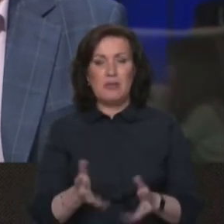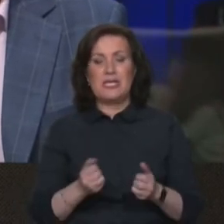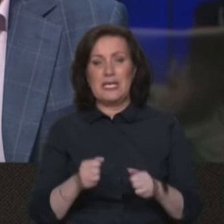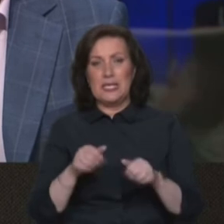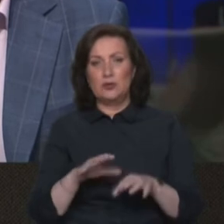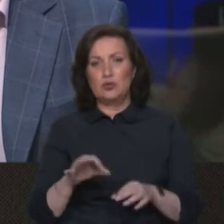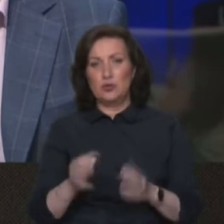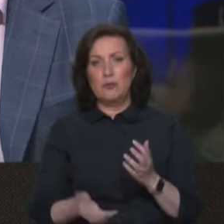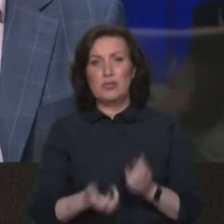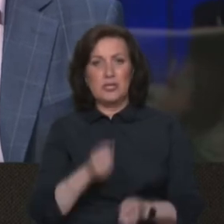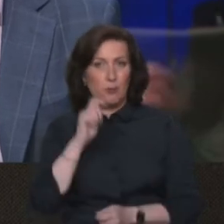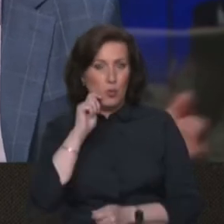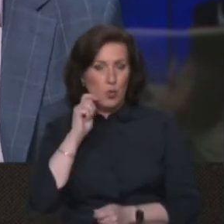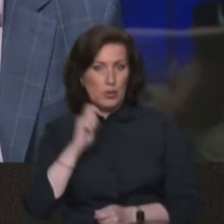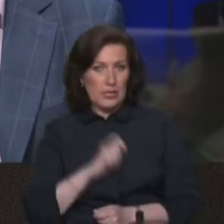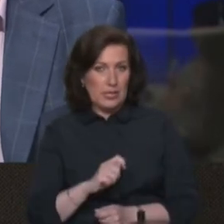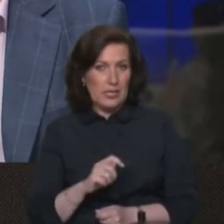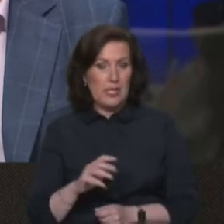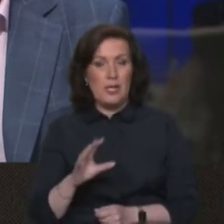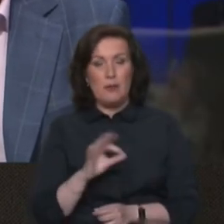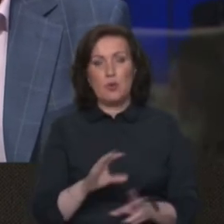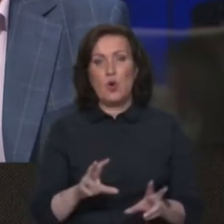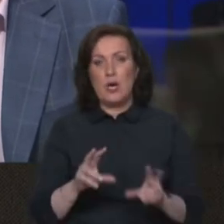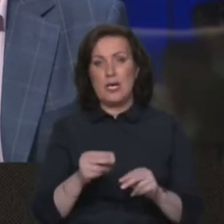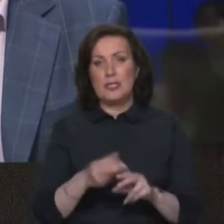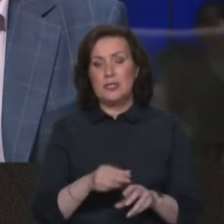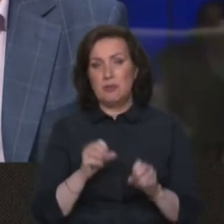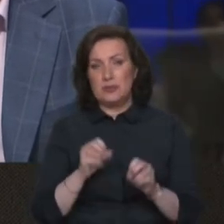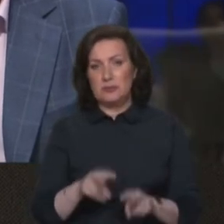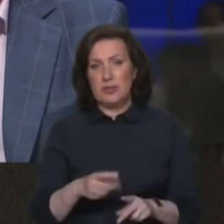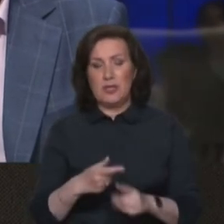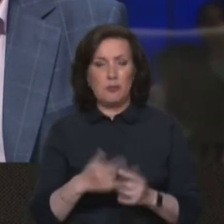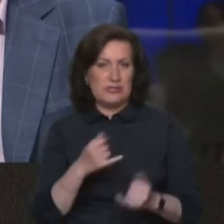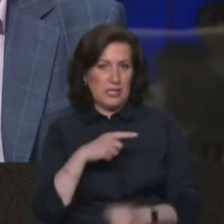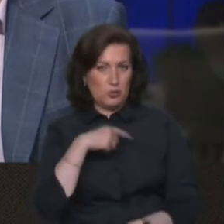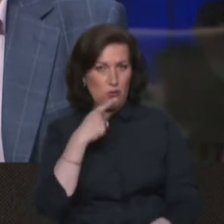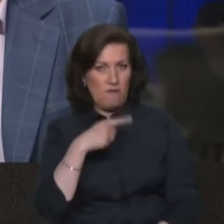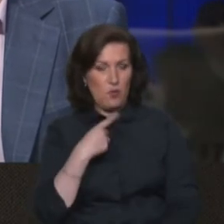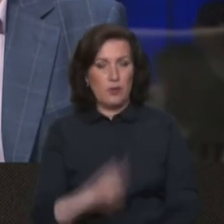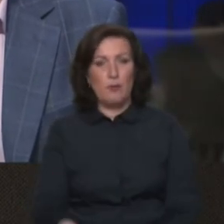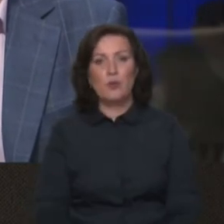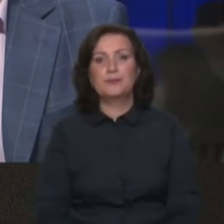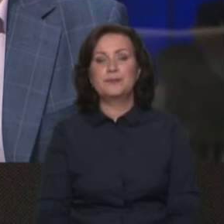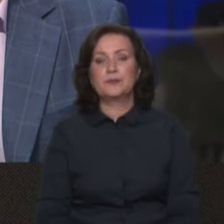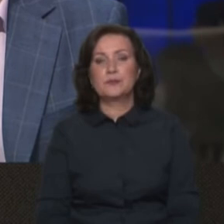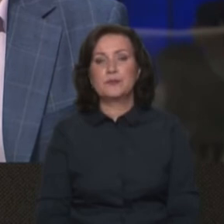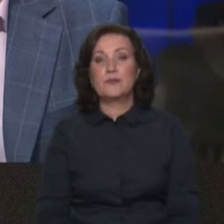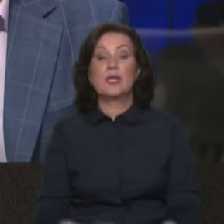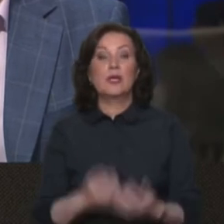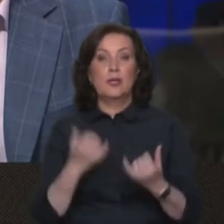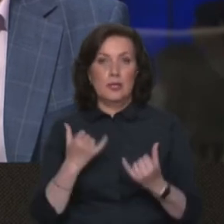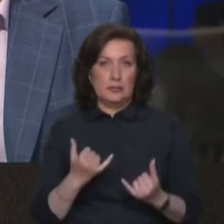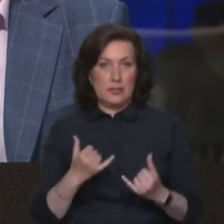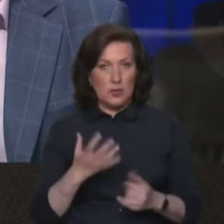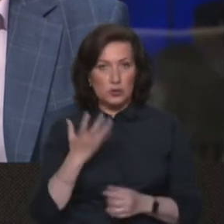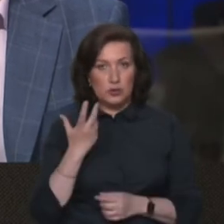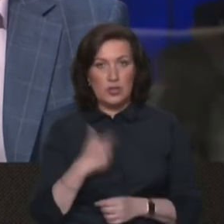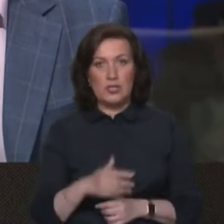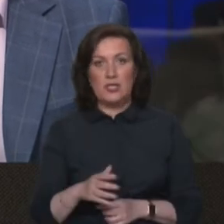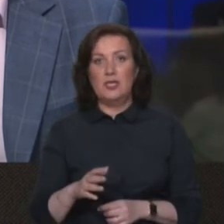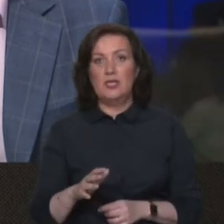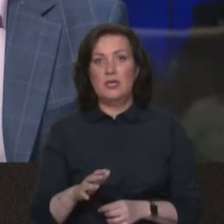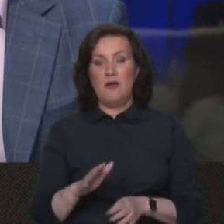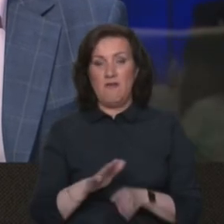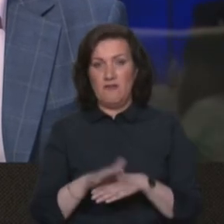рішення щодо підтримки України і, зокрема, про гарантії безпеки, про які ми зараз говоримо? Зараз, коли